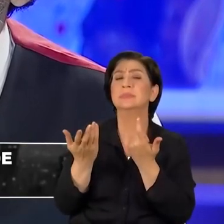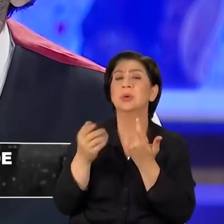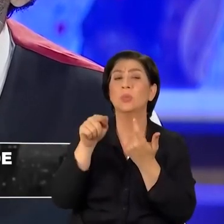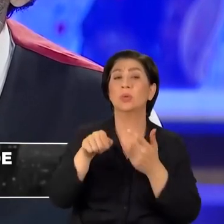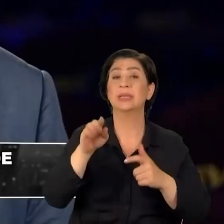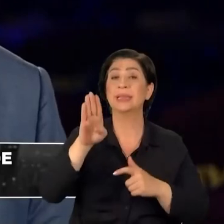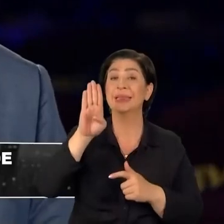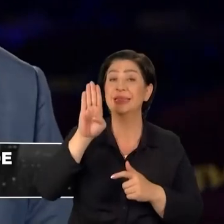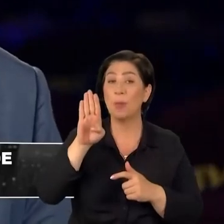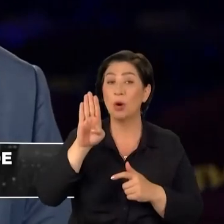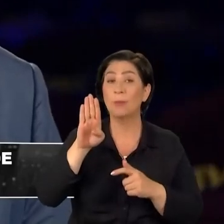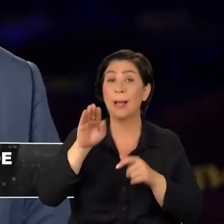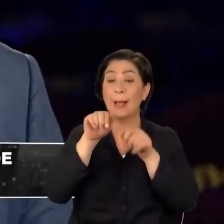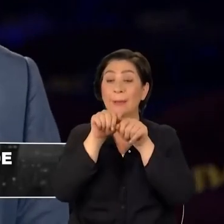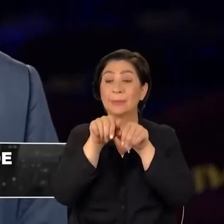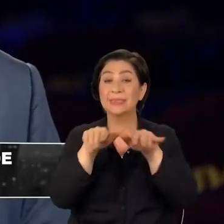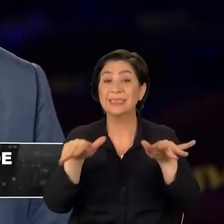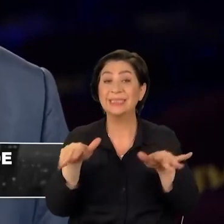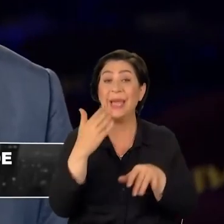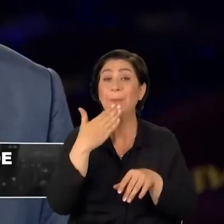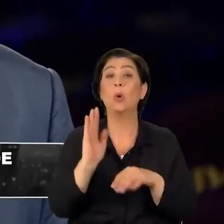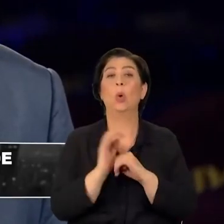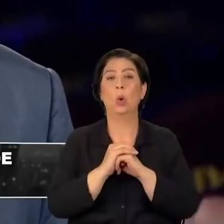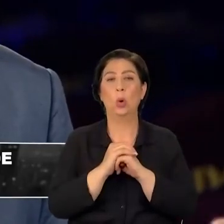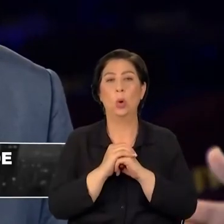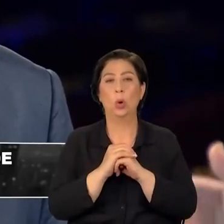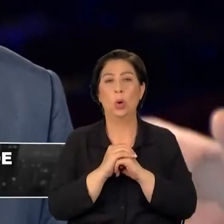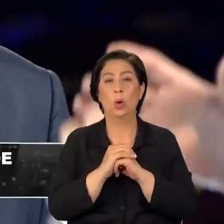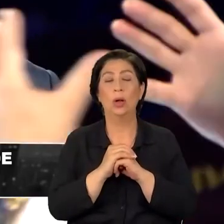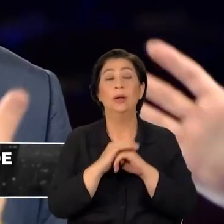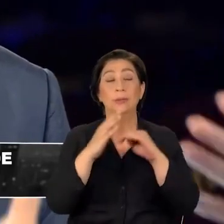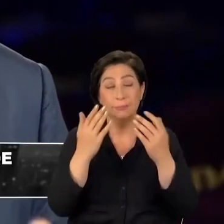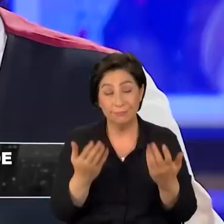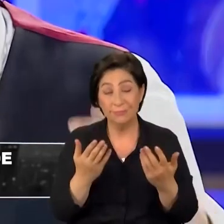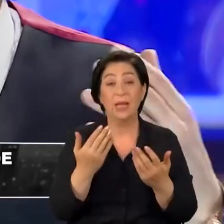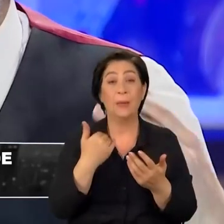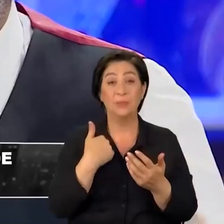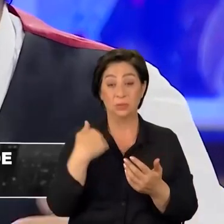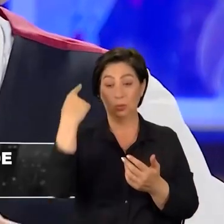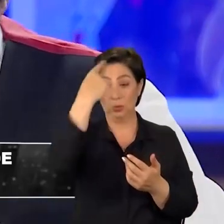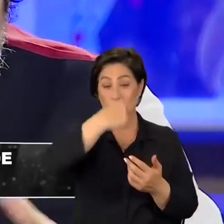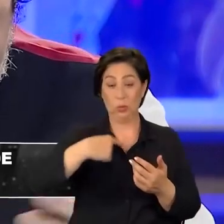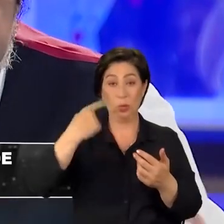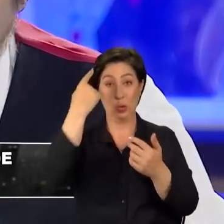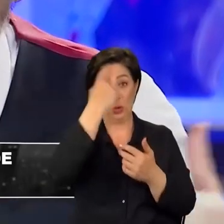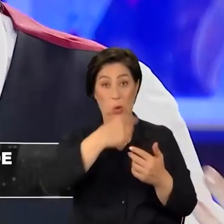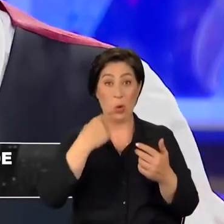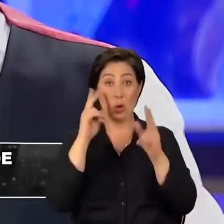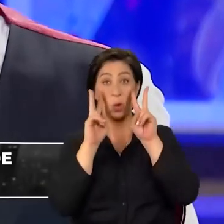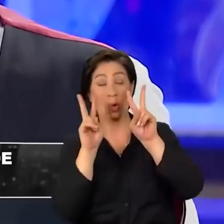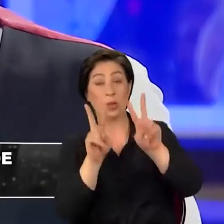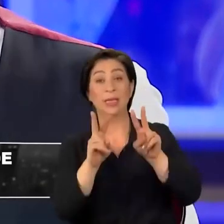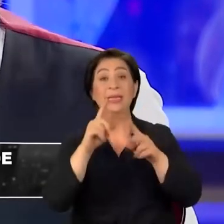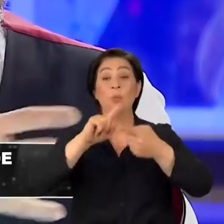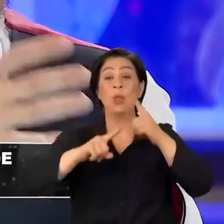Burada demokratik mekanizmalar işlemiyor. Çünkü biz görüntüde de aslında siyasetle